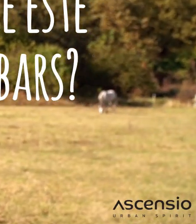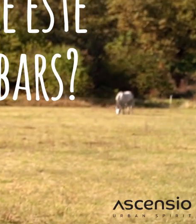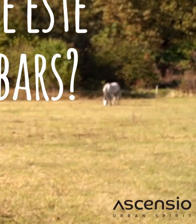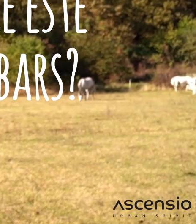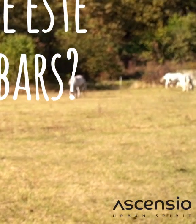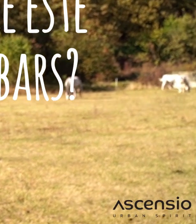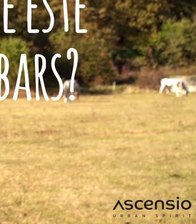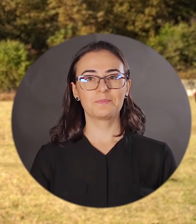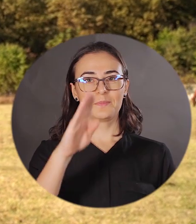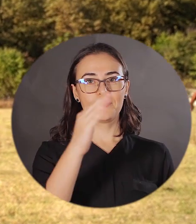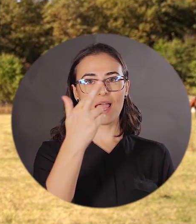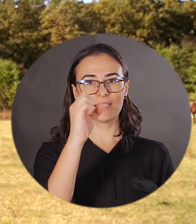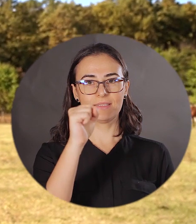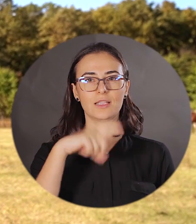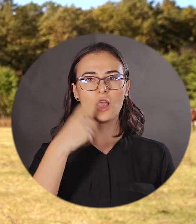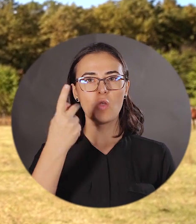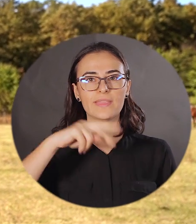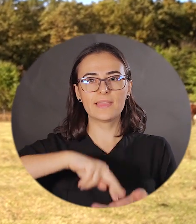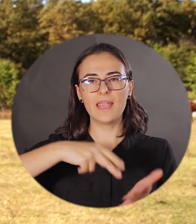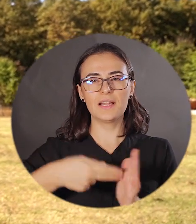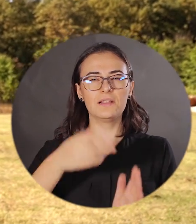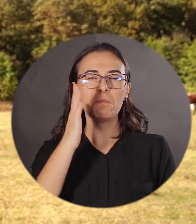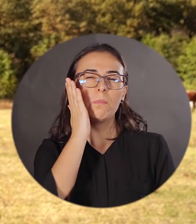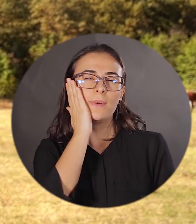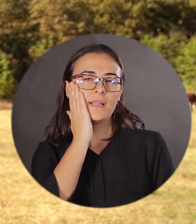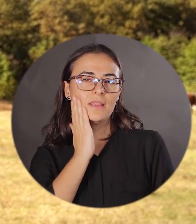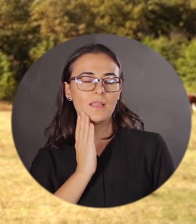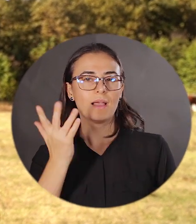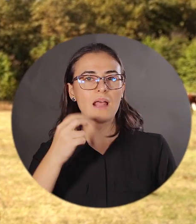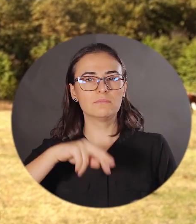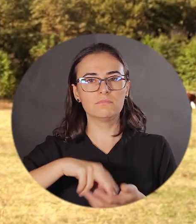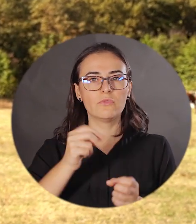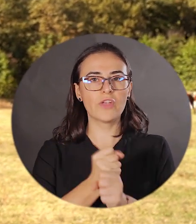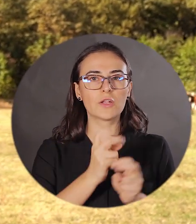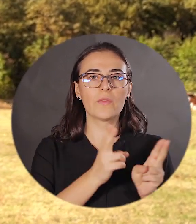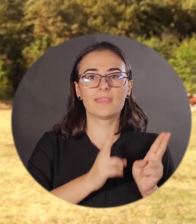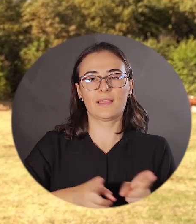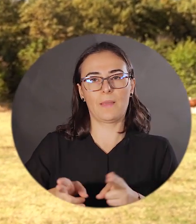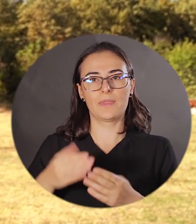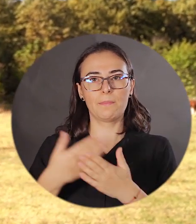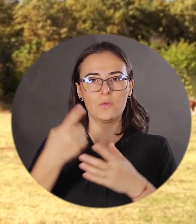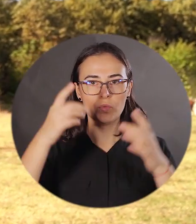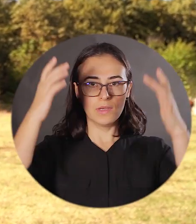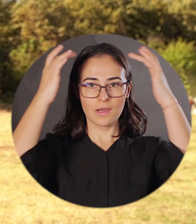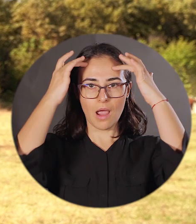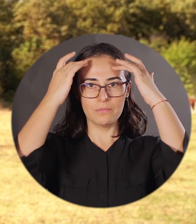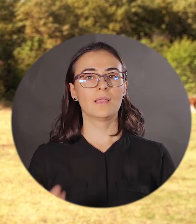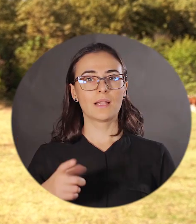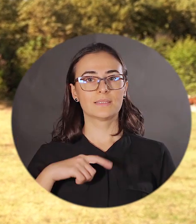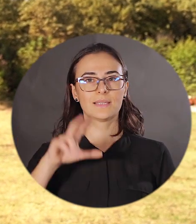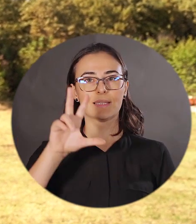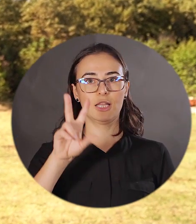Bars este o tehnică blândă de atingere a 32 de puncte pe cap. Este creată de Dr. Dan Hirsch și